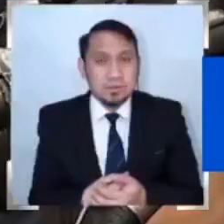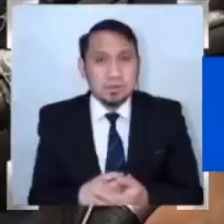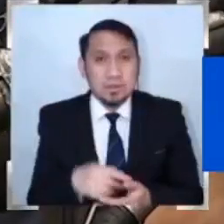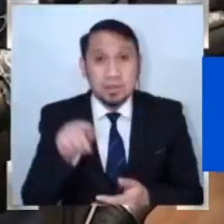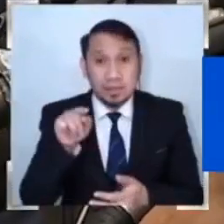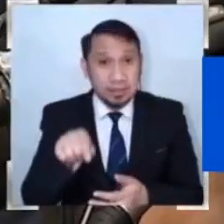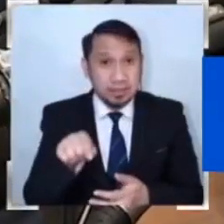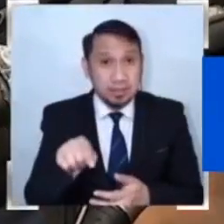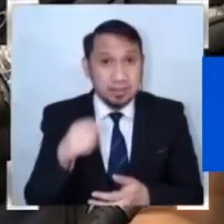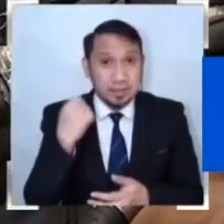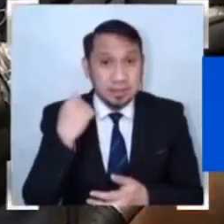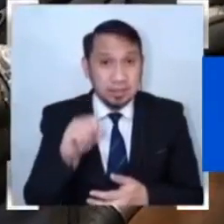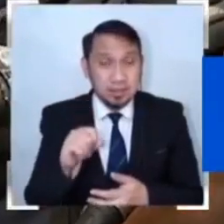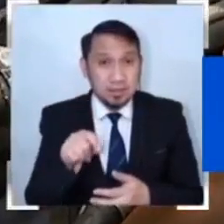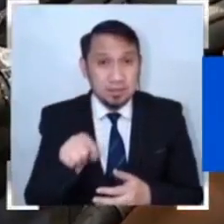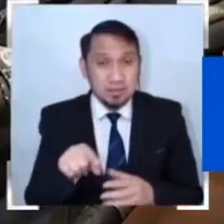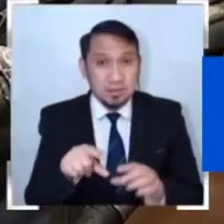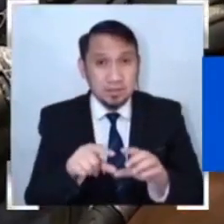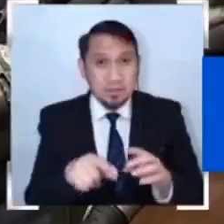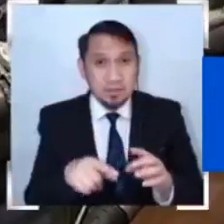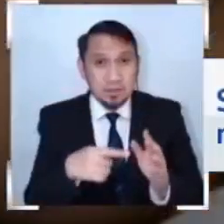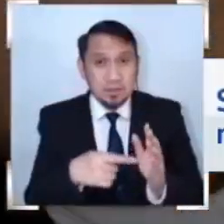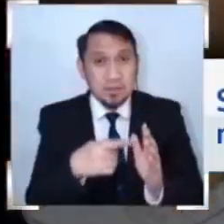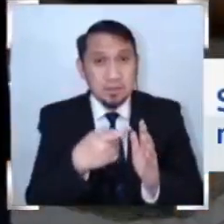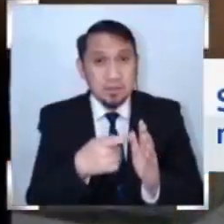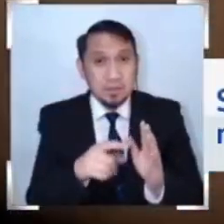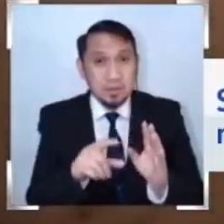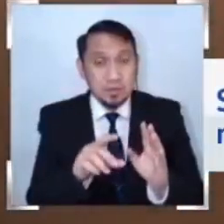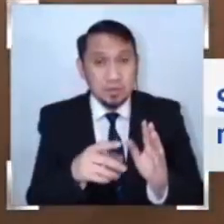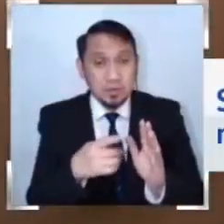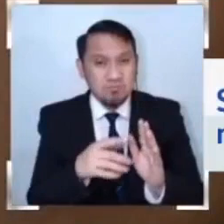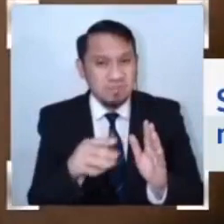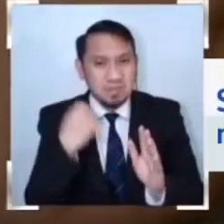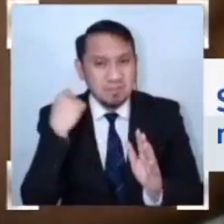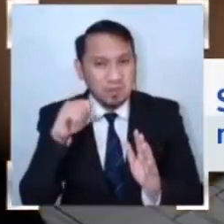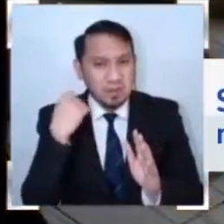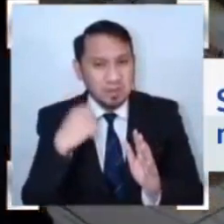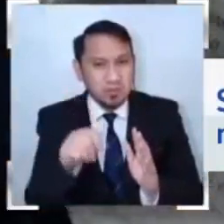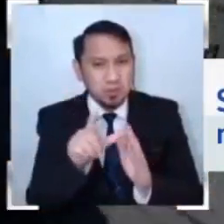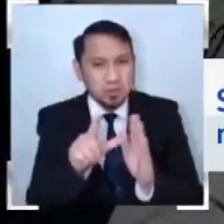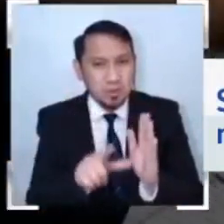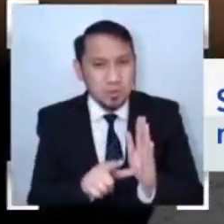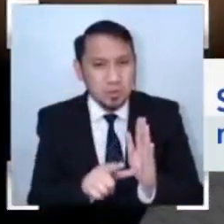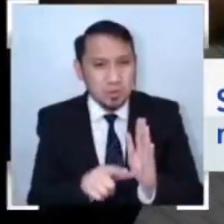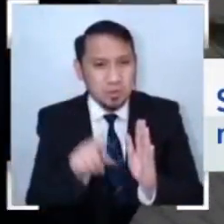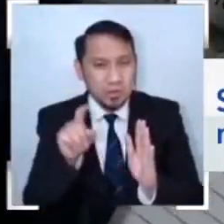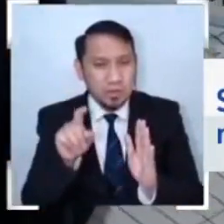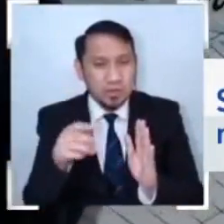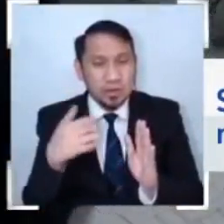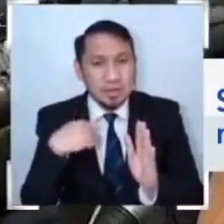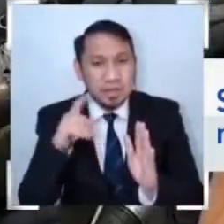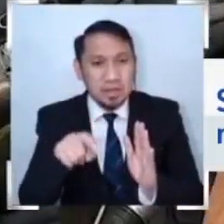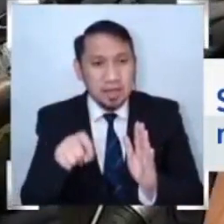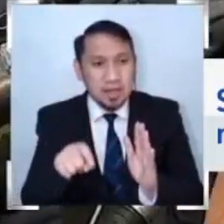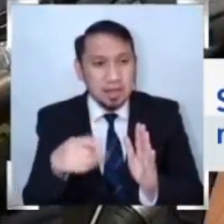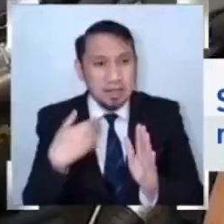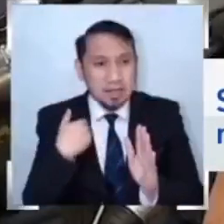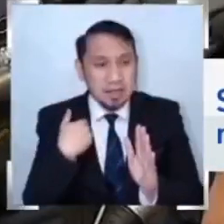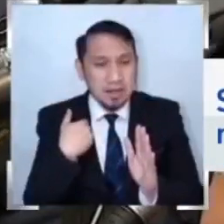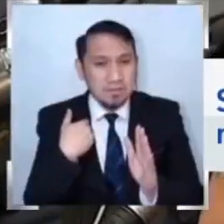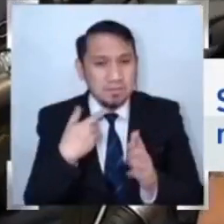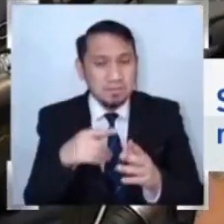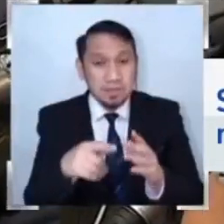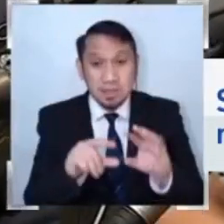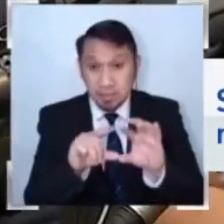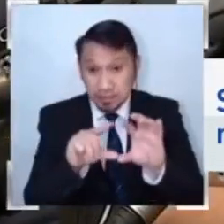the Price Act and the Consumer Act. Hindi po pwedeng walang price tag yung mga binibili natin para masigurado